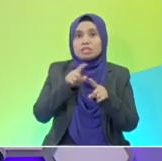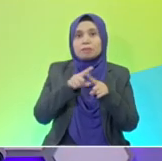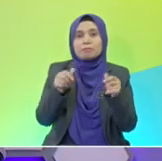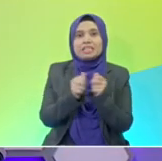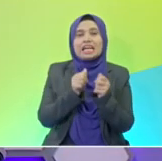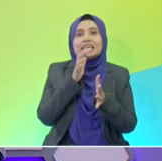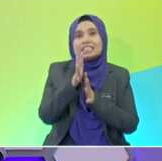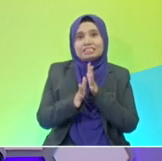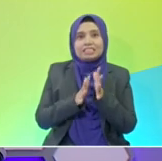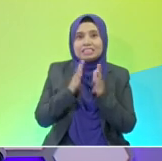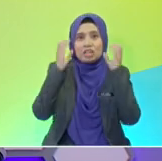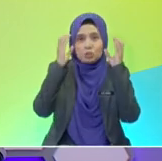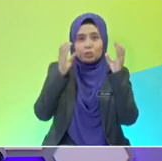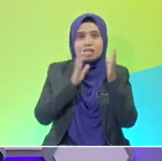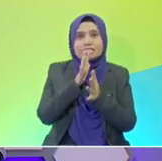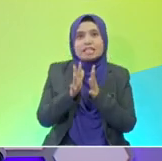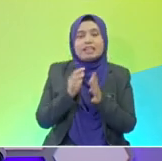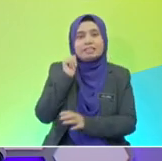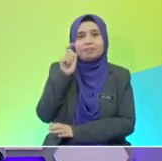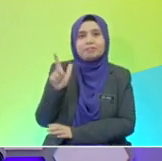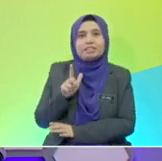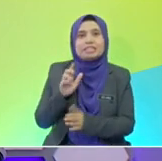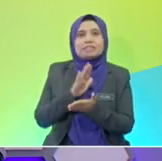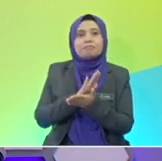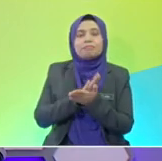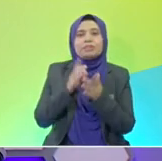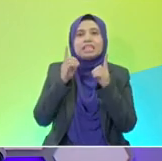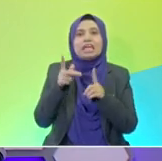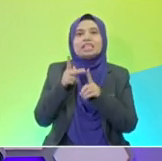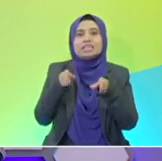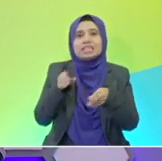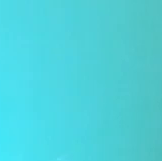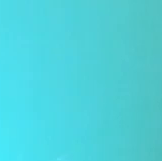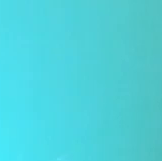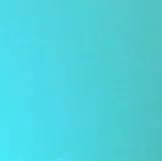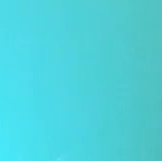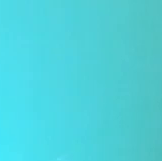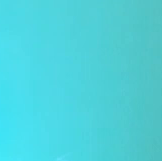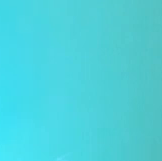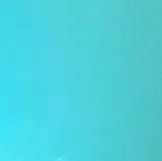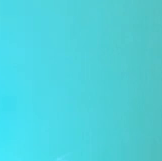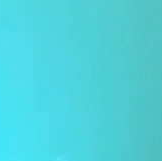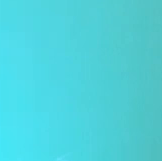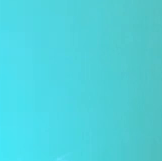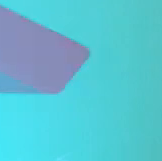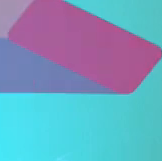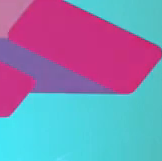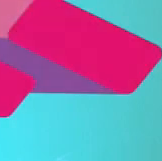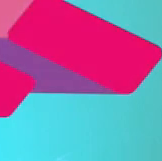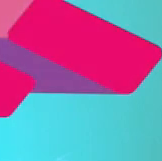daripada Escape pendidikan khas Jalan Batu wilayah Persekutuan Kuala Lumpur kita bersama-sama dengan Cikgu asli Yana